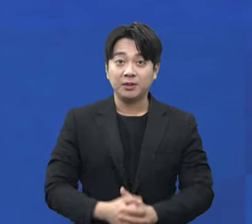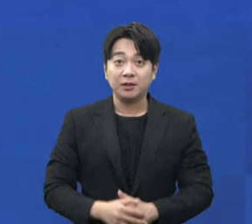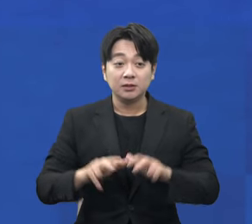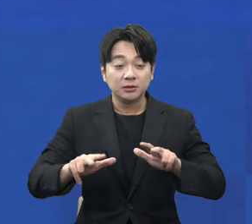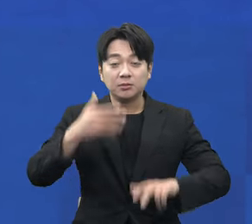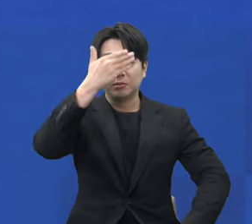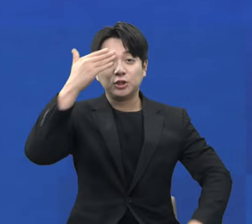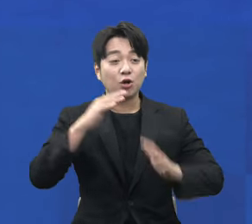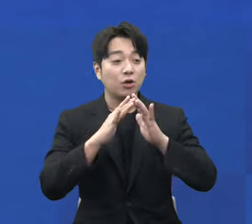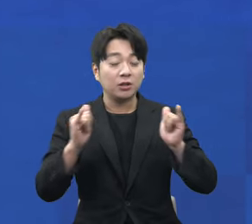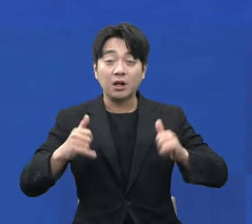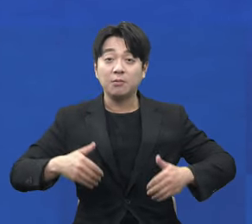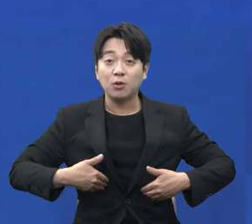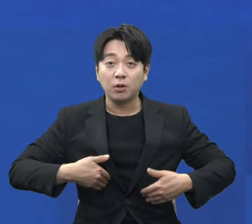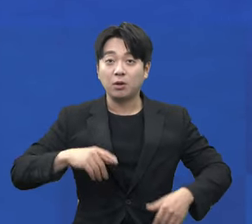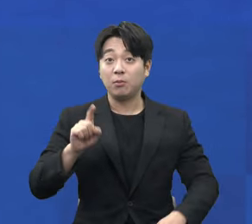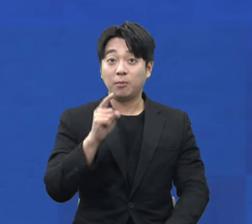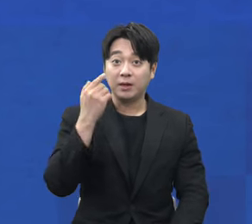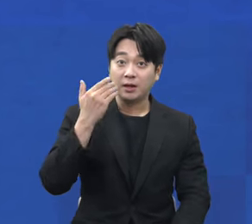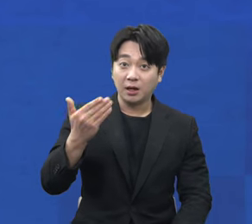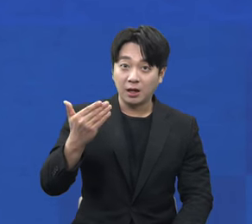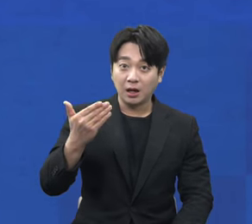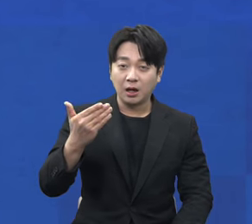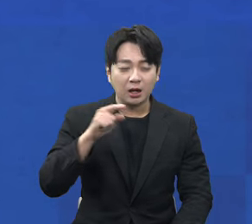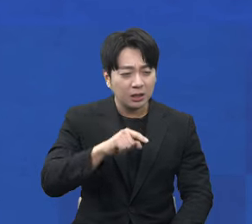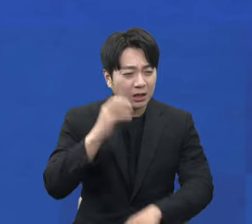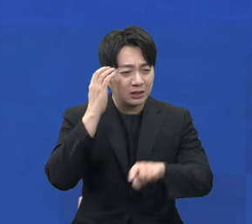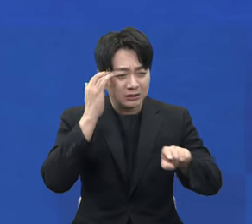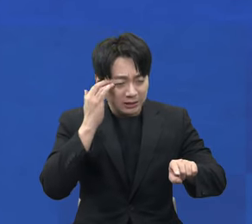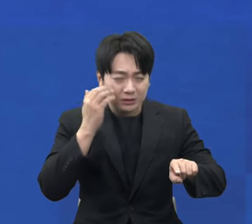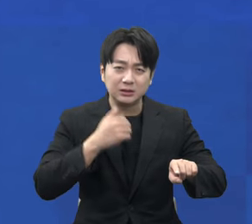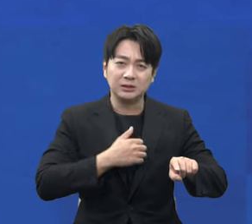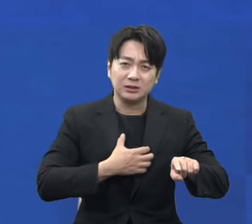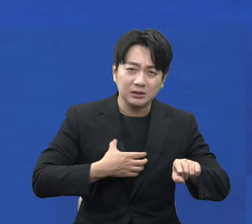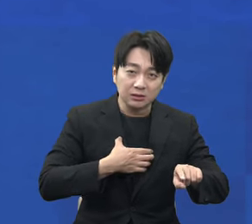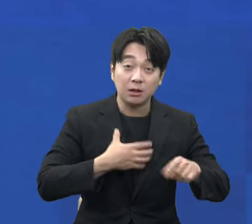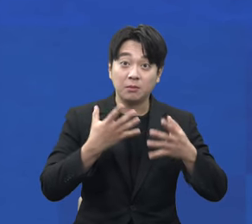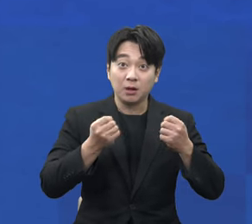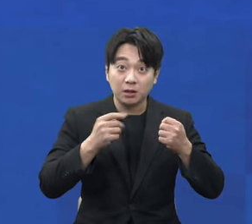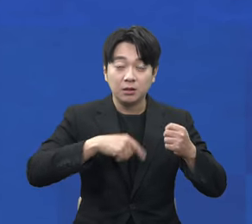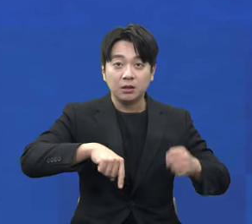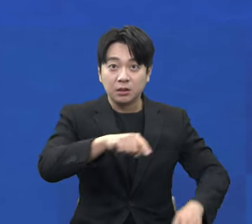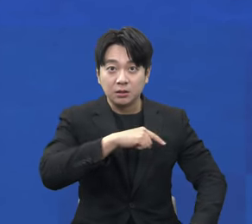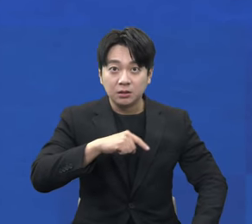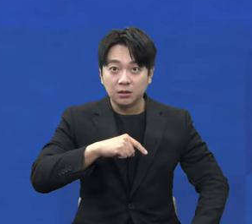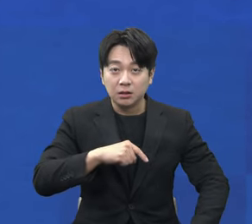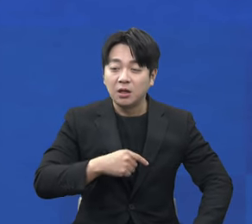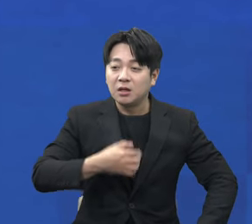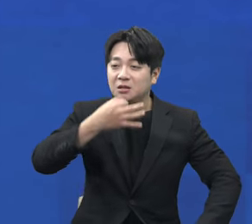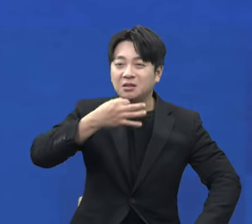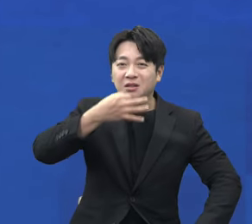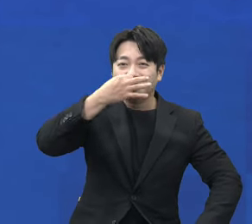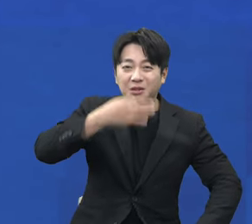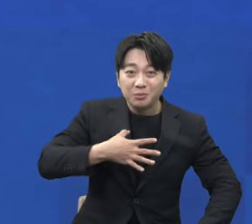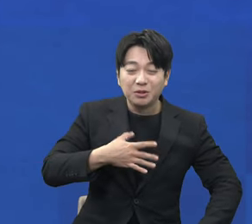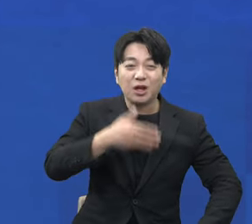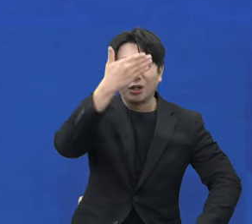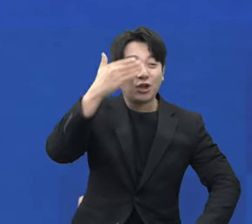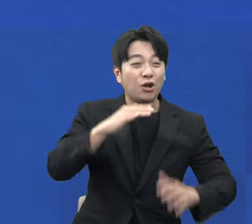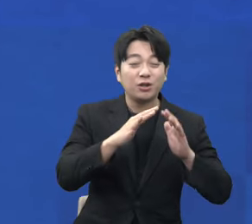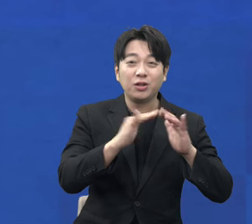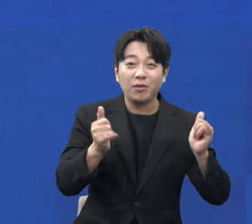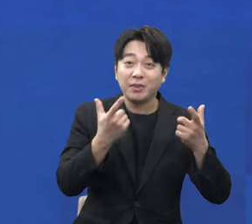게 무엇입니까? 청년들은 아픕니다. 기댈 곳이 필요합니다. 아프니까 청춘이라가 아닌 진보